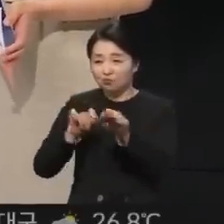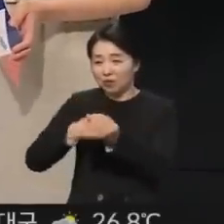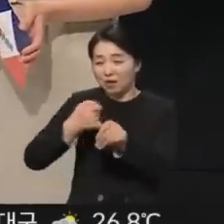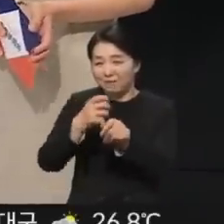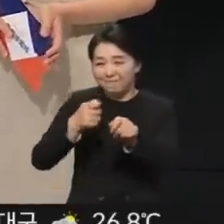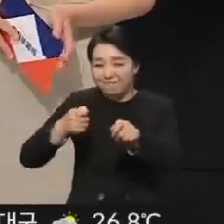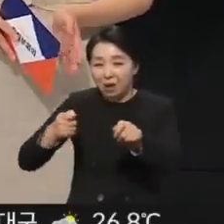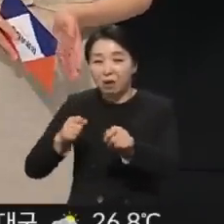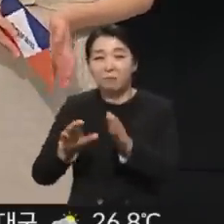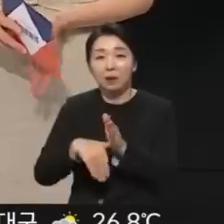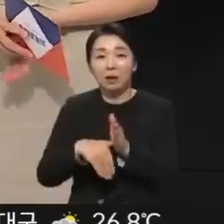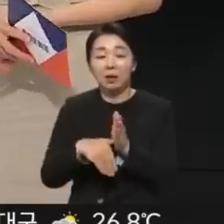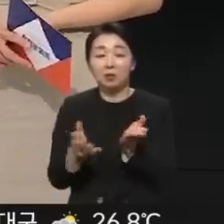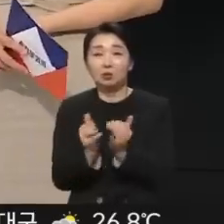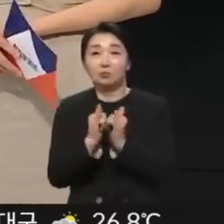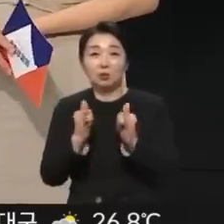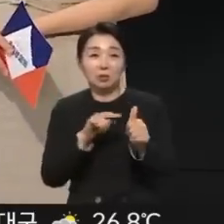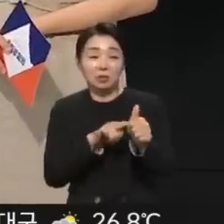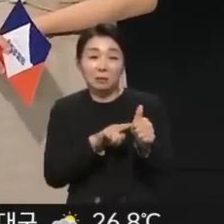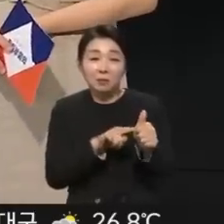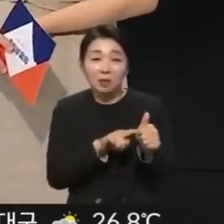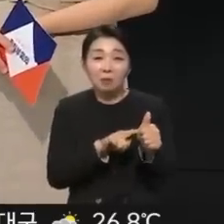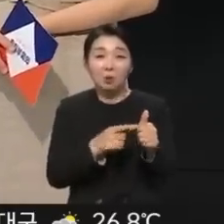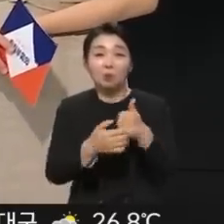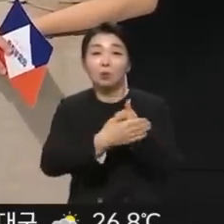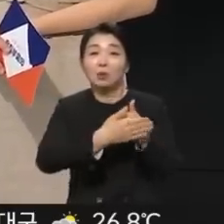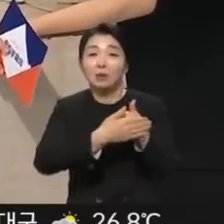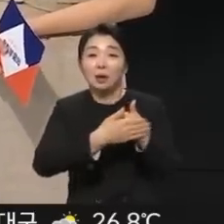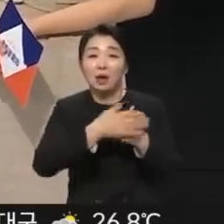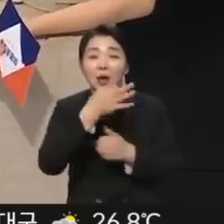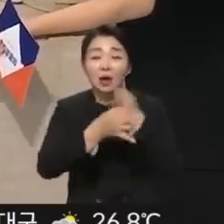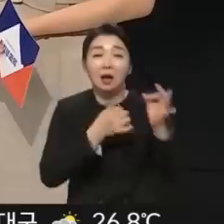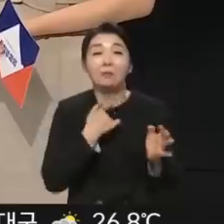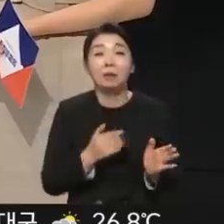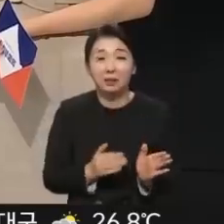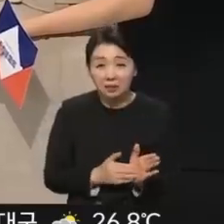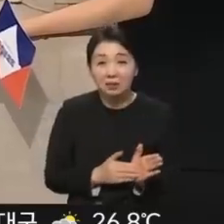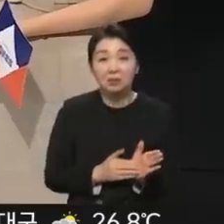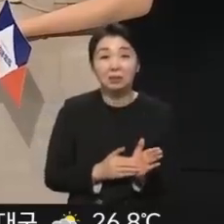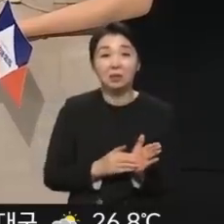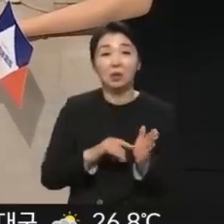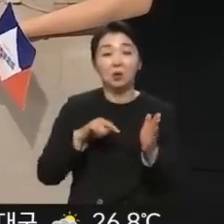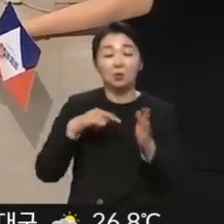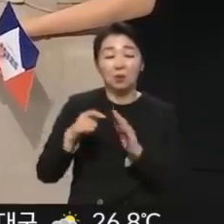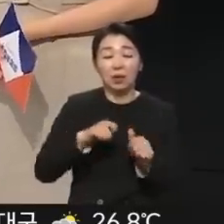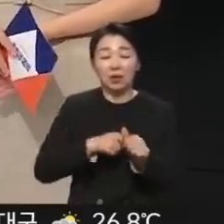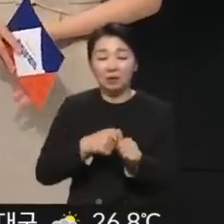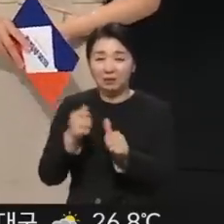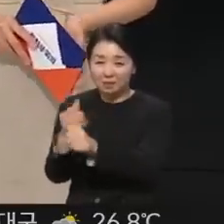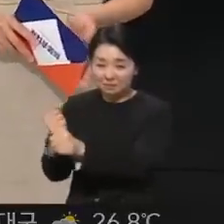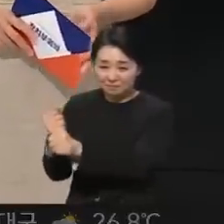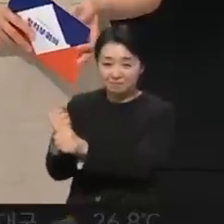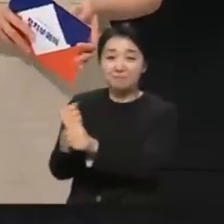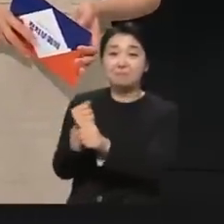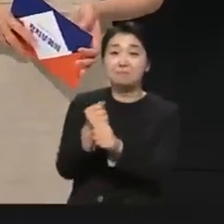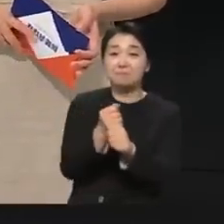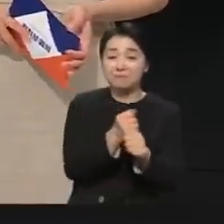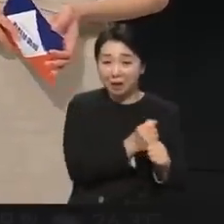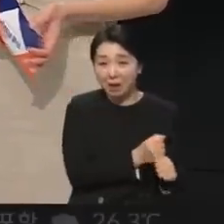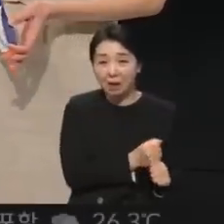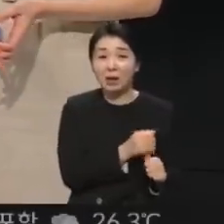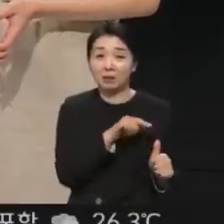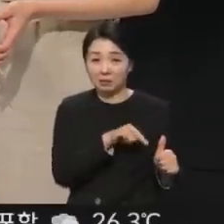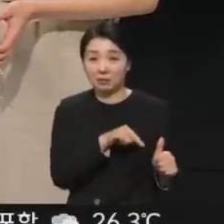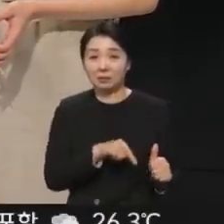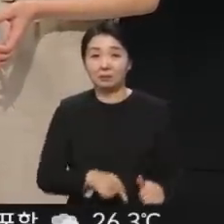승무원들이 남자들한테 탑승객 남자들한테 좀 도와달라 이렇게 좀 외친 다음에 네. 뭐 강제로 이제 남자들이 달려들어서 그